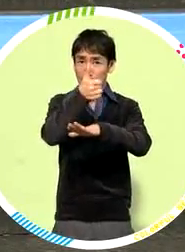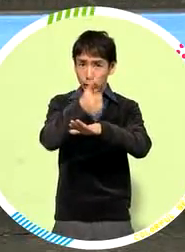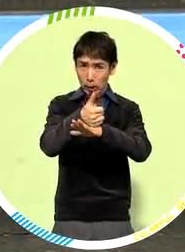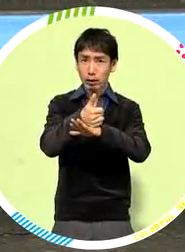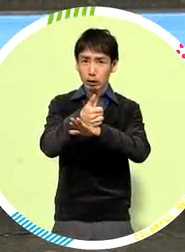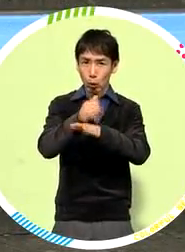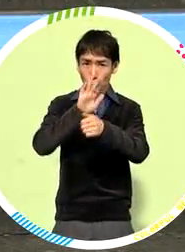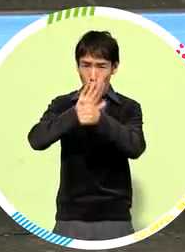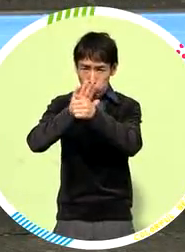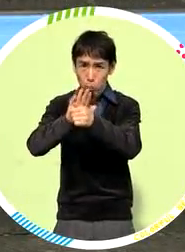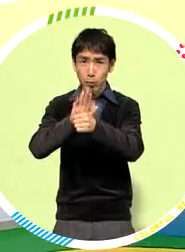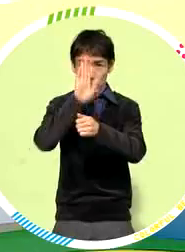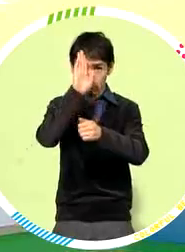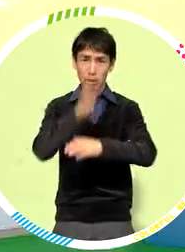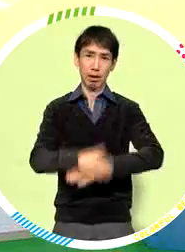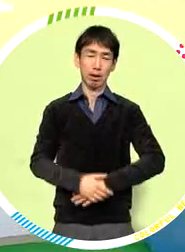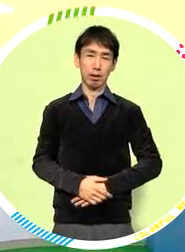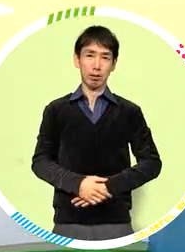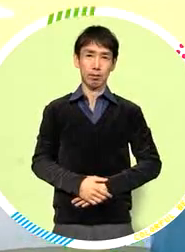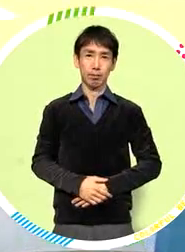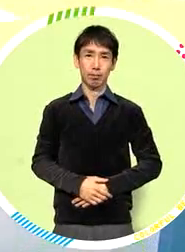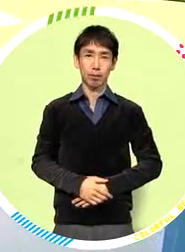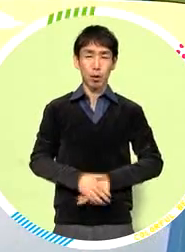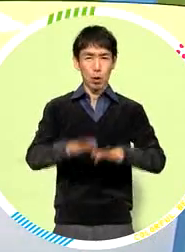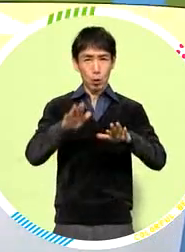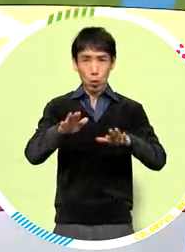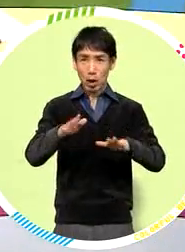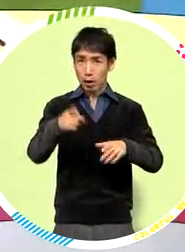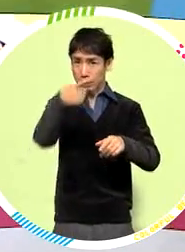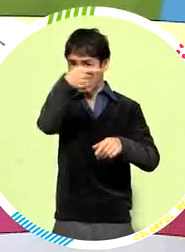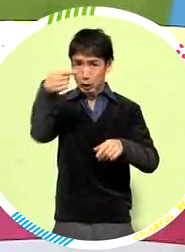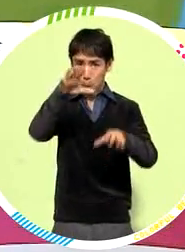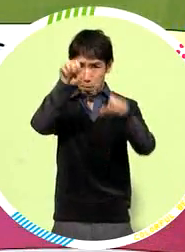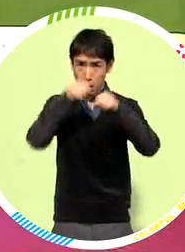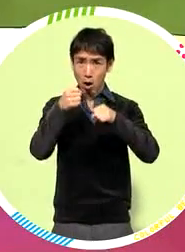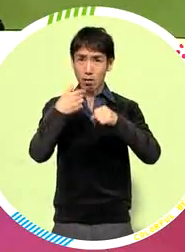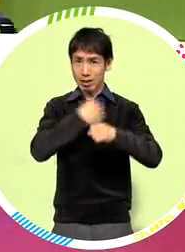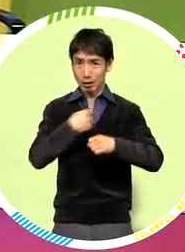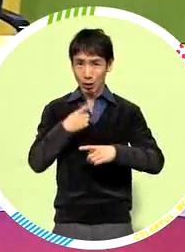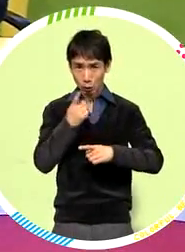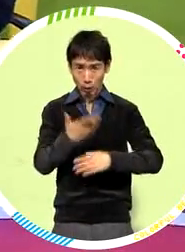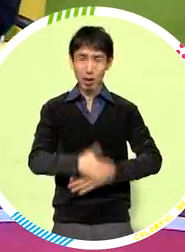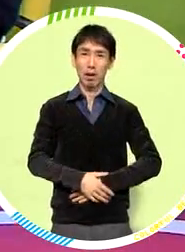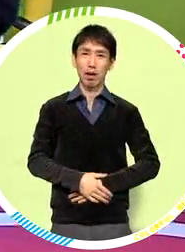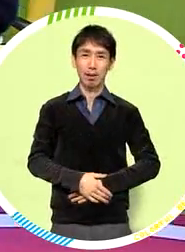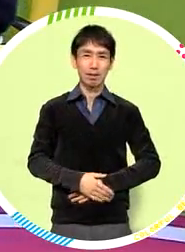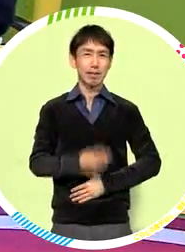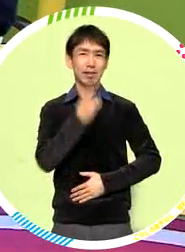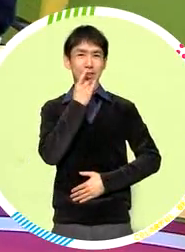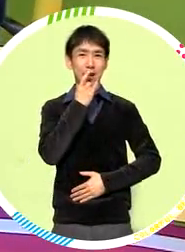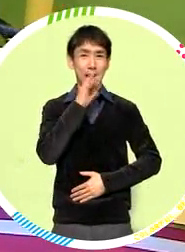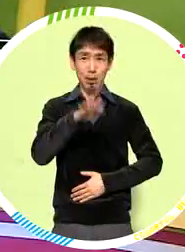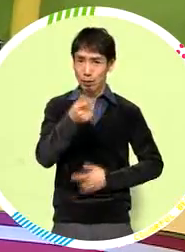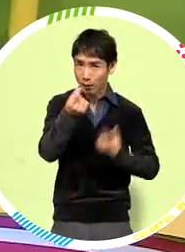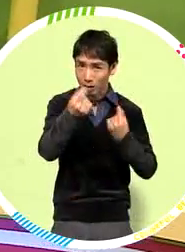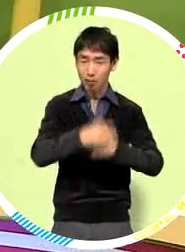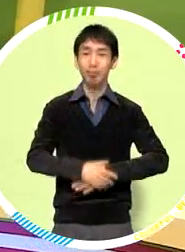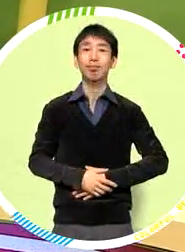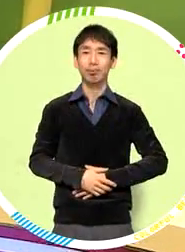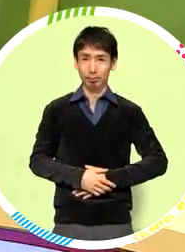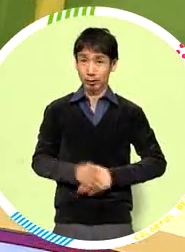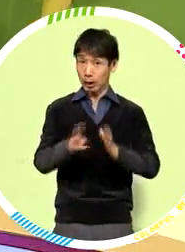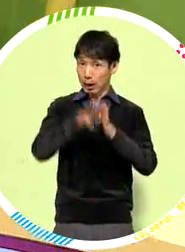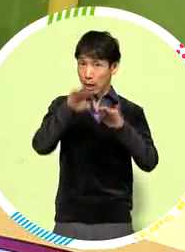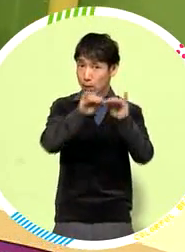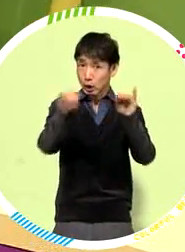います。 いや、今回こそいけちゃうんじゃない、もしかして。 すごい、 期待大ですよね。さあ、そんな神